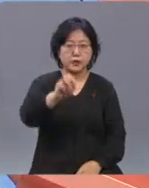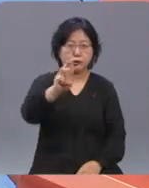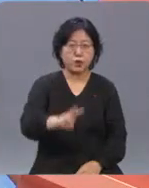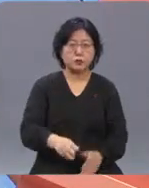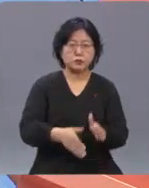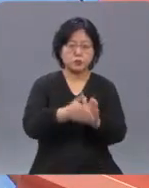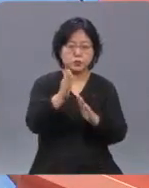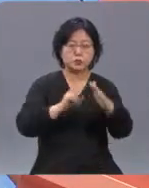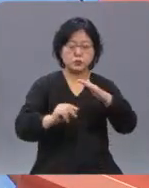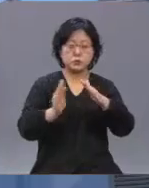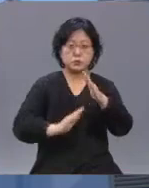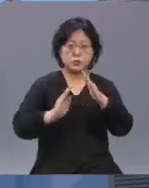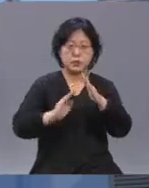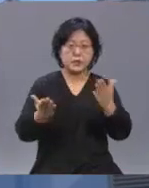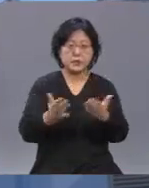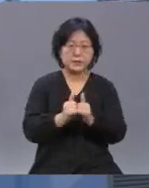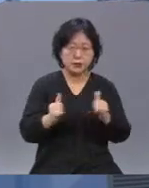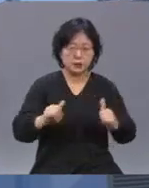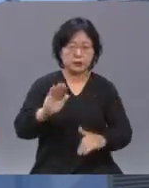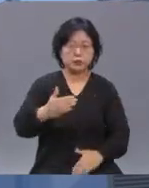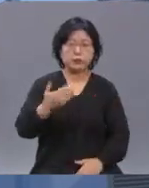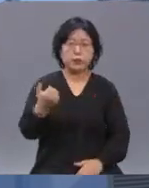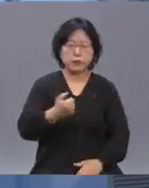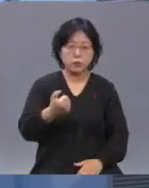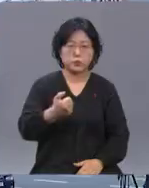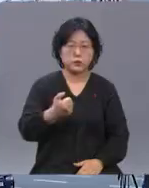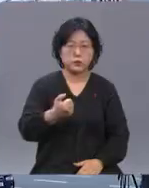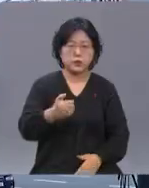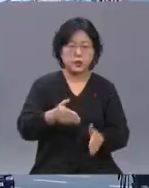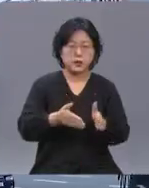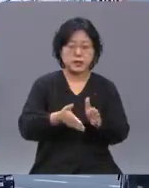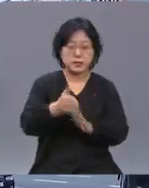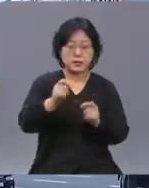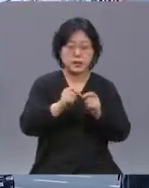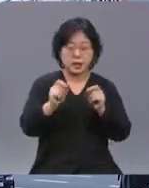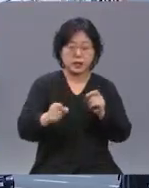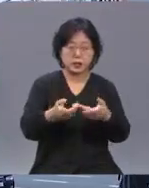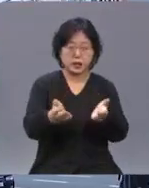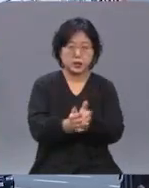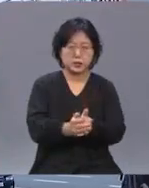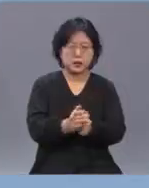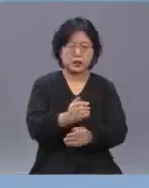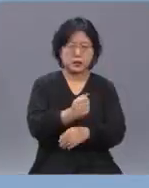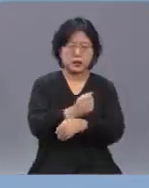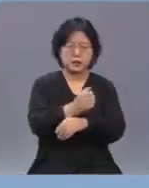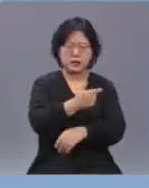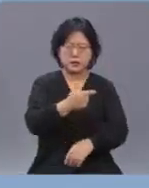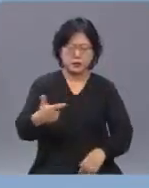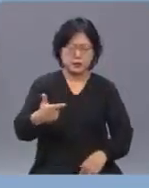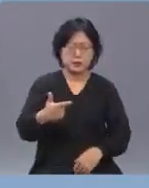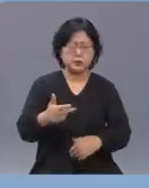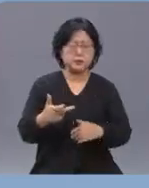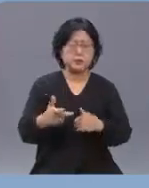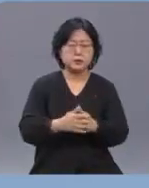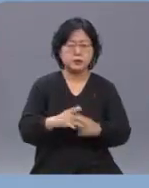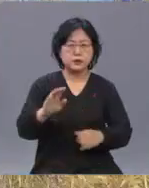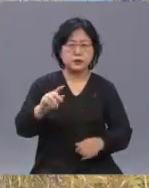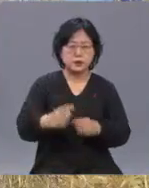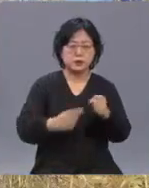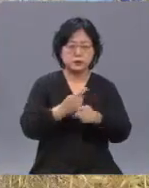광주 도시철도공사는 직원수만 950명으로 c4나기관 중 규모가 제일 큽니다 해마다